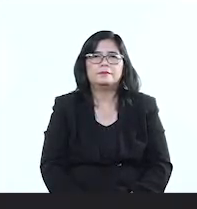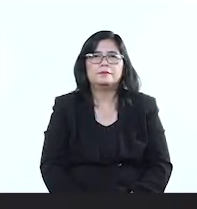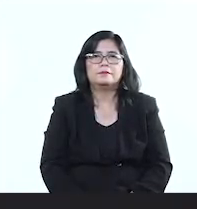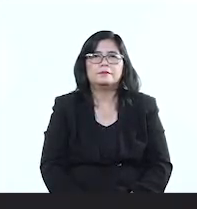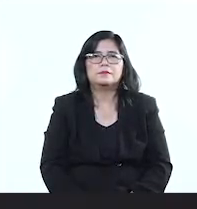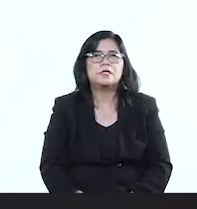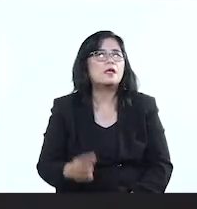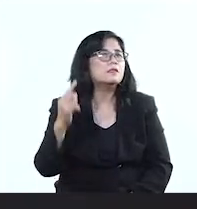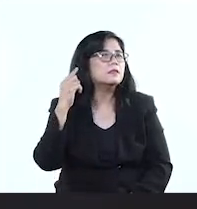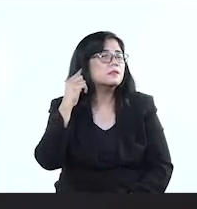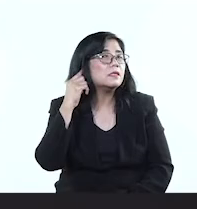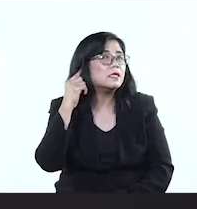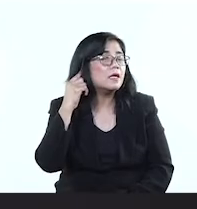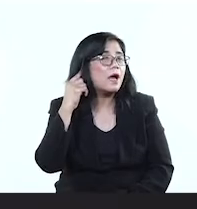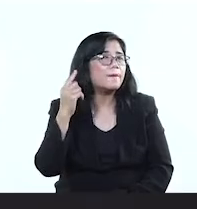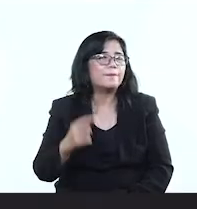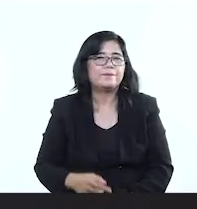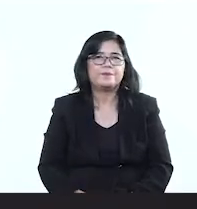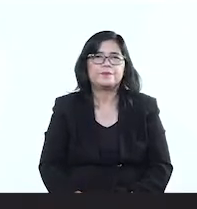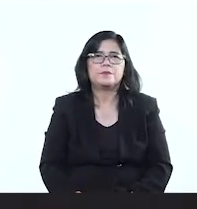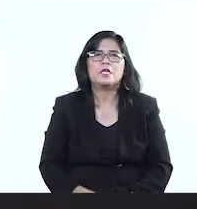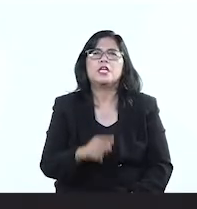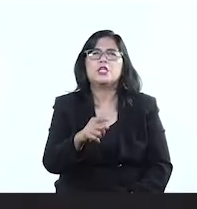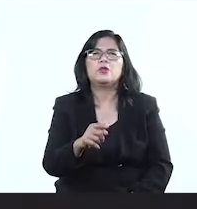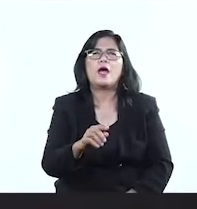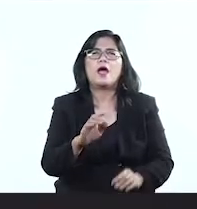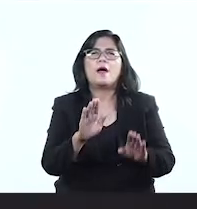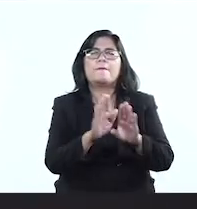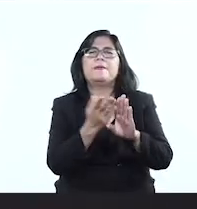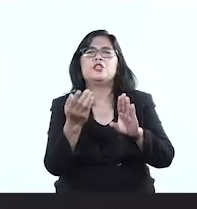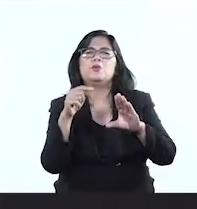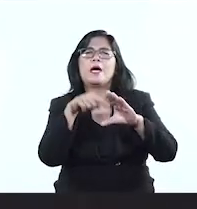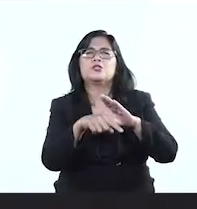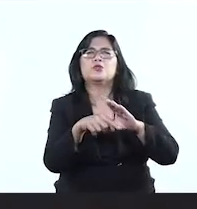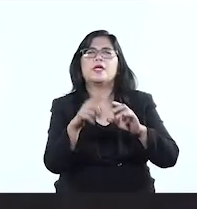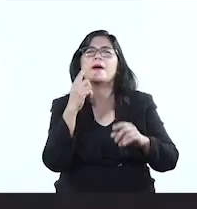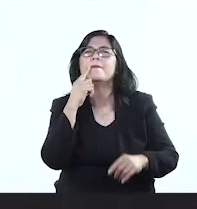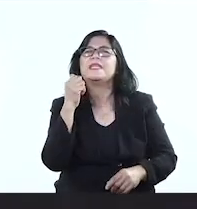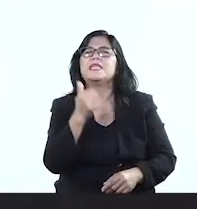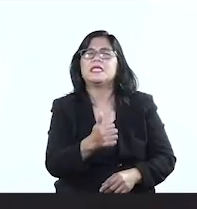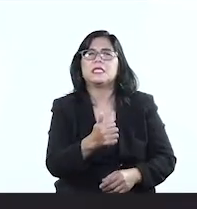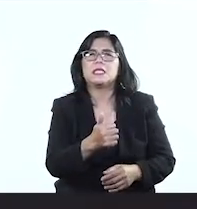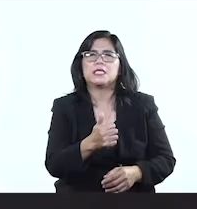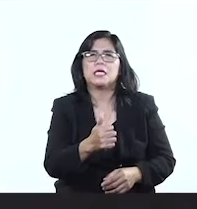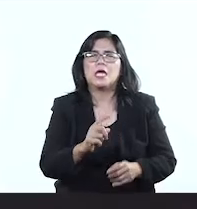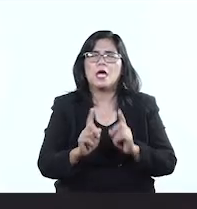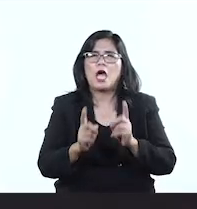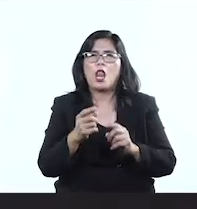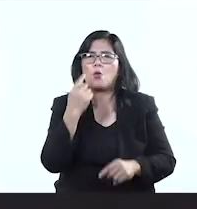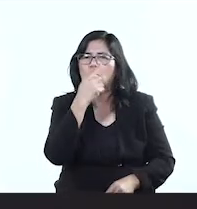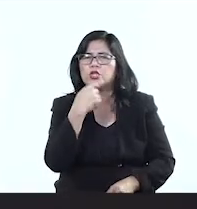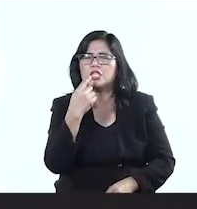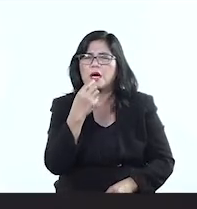Hai serta telinga Hai itu lebih itu masuk yang penting Hai kalau mulut kita selalu bicara